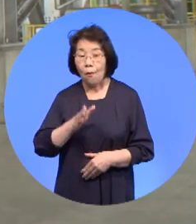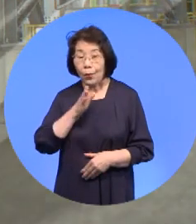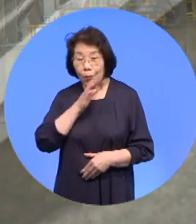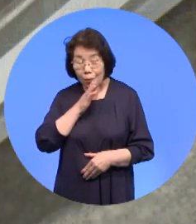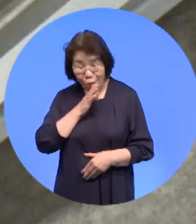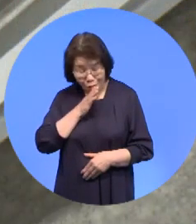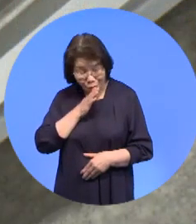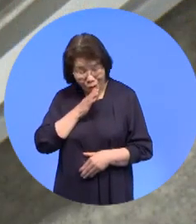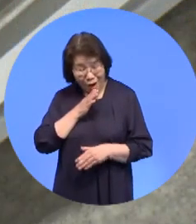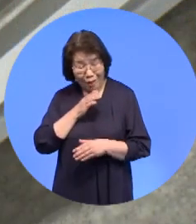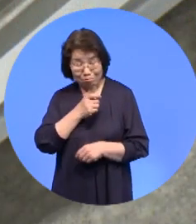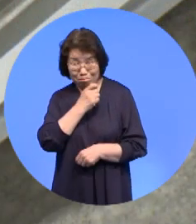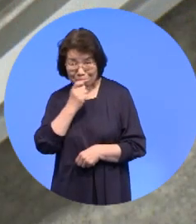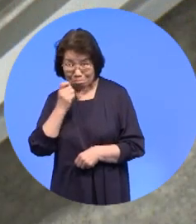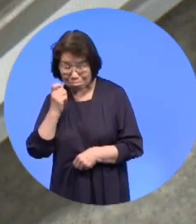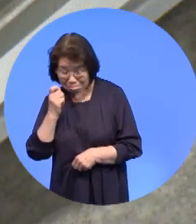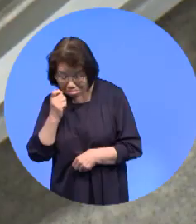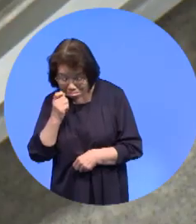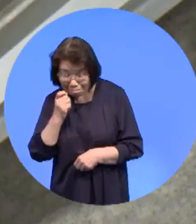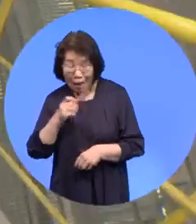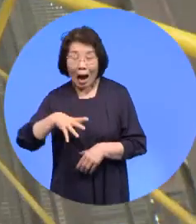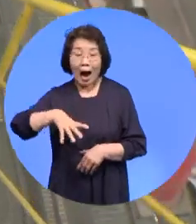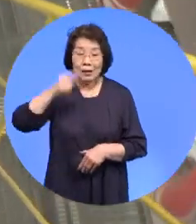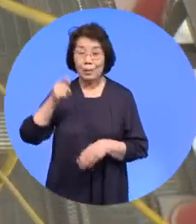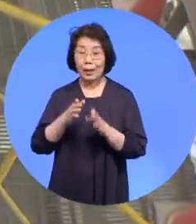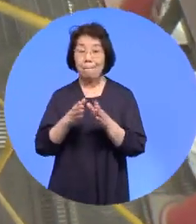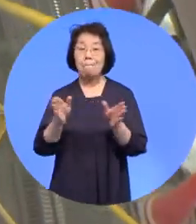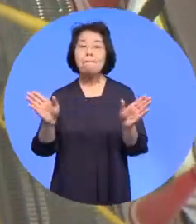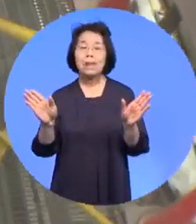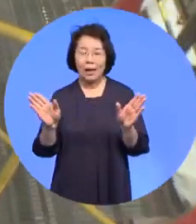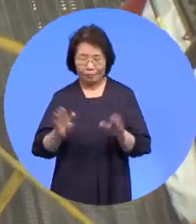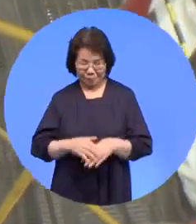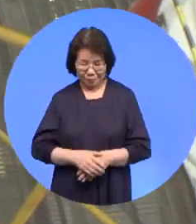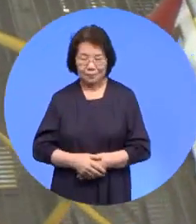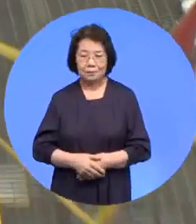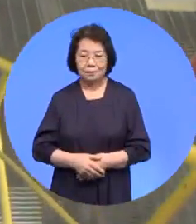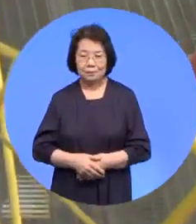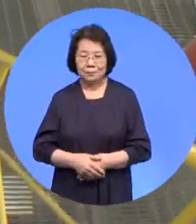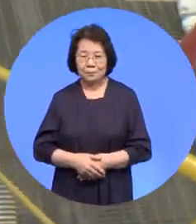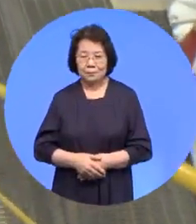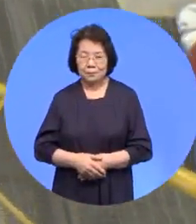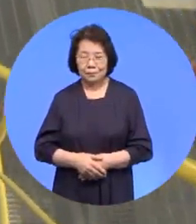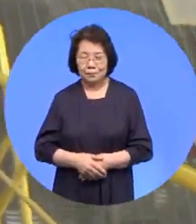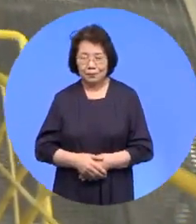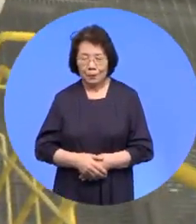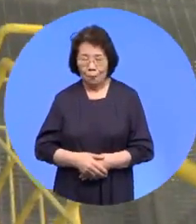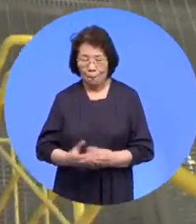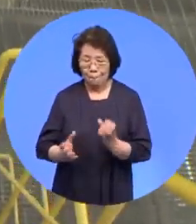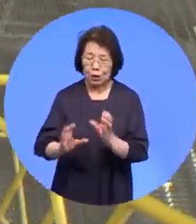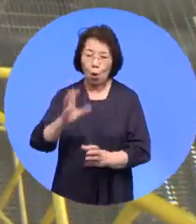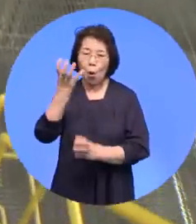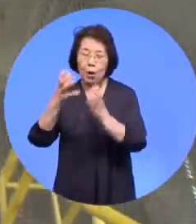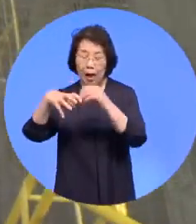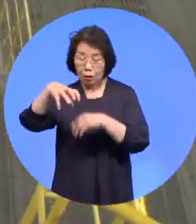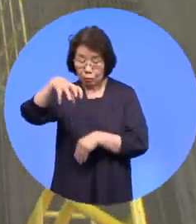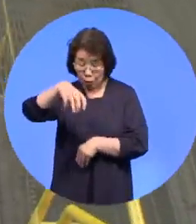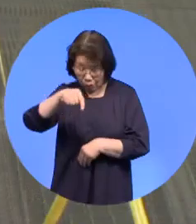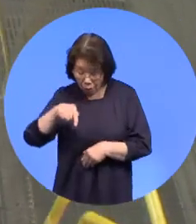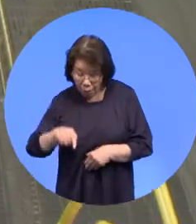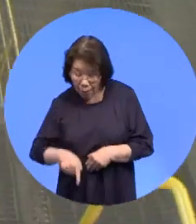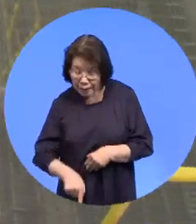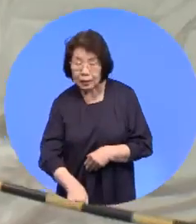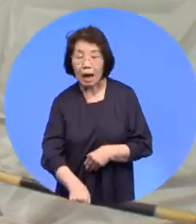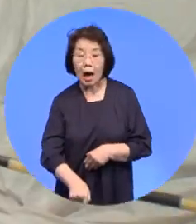公開映ってキュリ d の関係上お詳しい場所は言えませんがここは焼却炉の真下にあるスペースなん